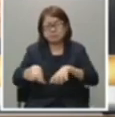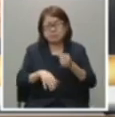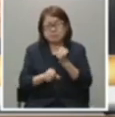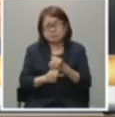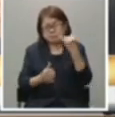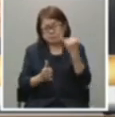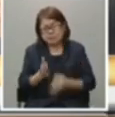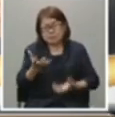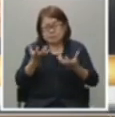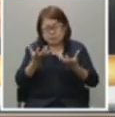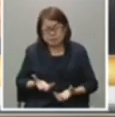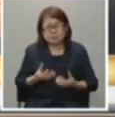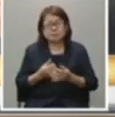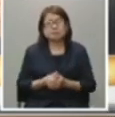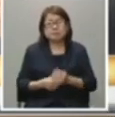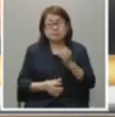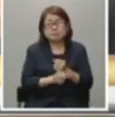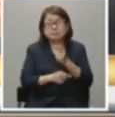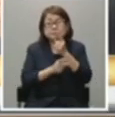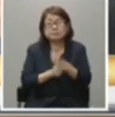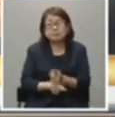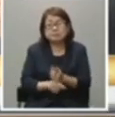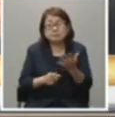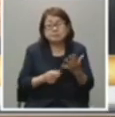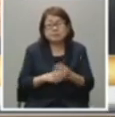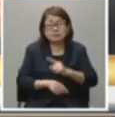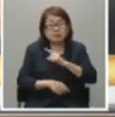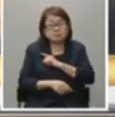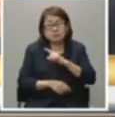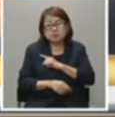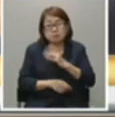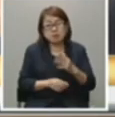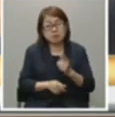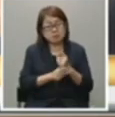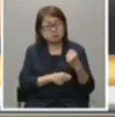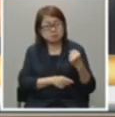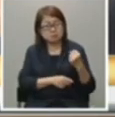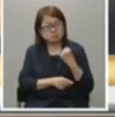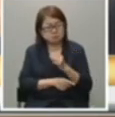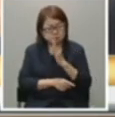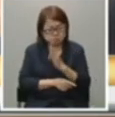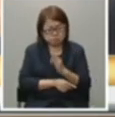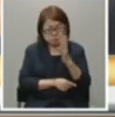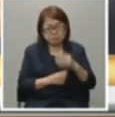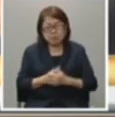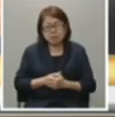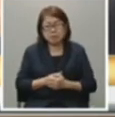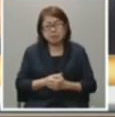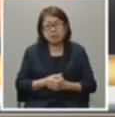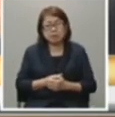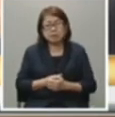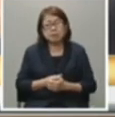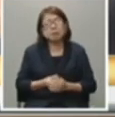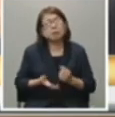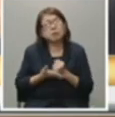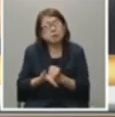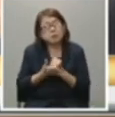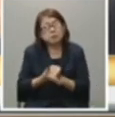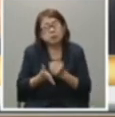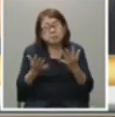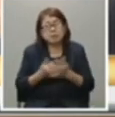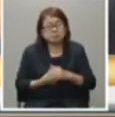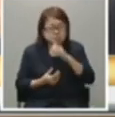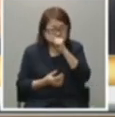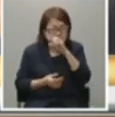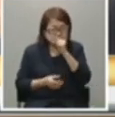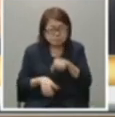งไม่ปฏิบัติหน้าที่และใช้อำนาจด้วยความซื่อสัตย์สุจริตเสียสละเปิดเผยล้มเหลว